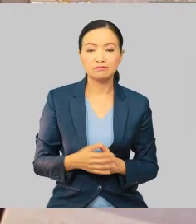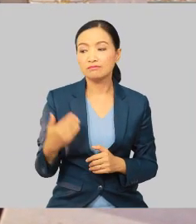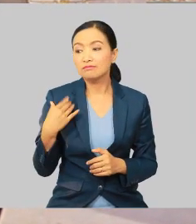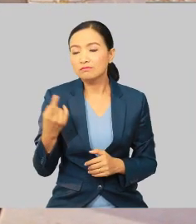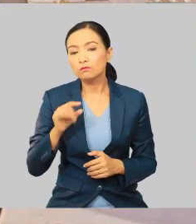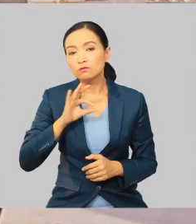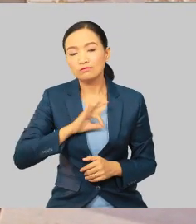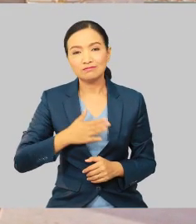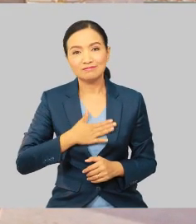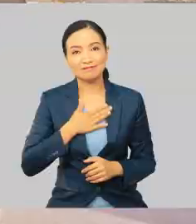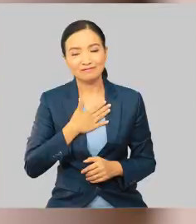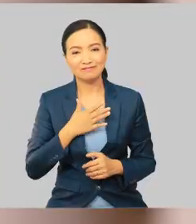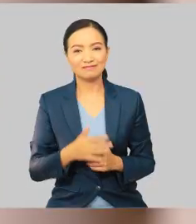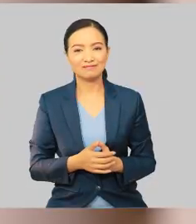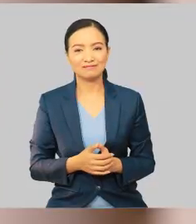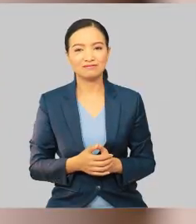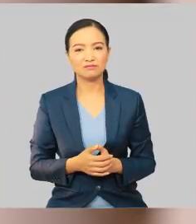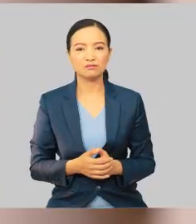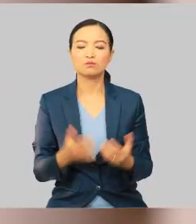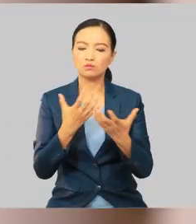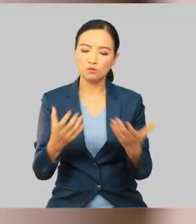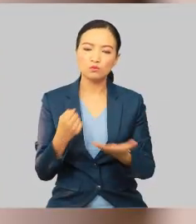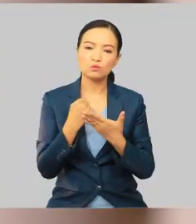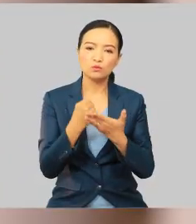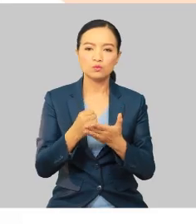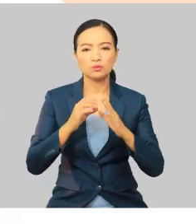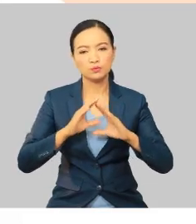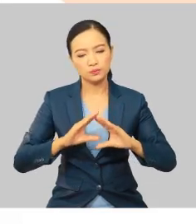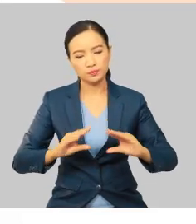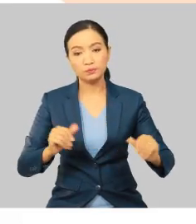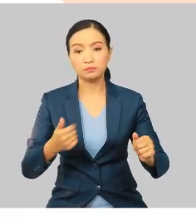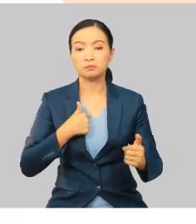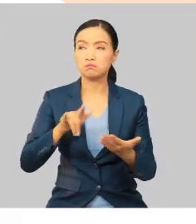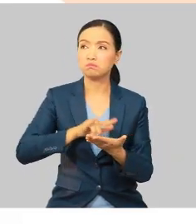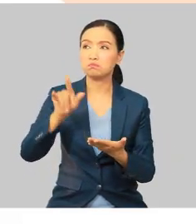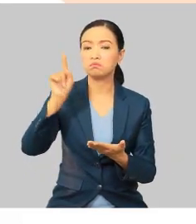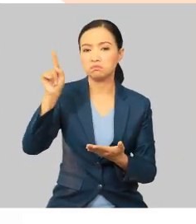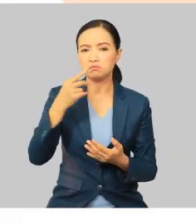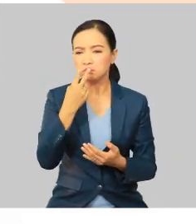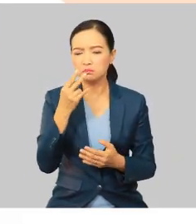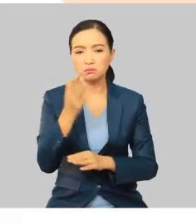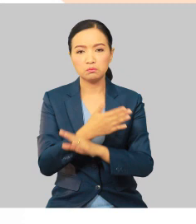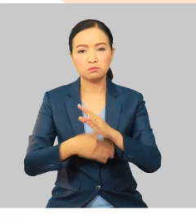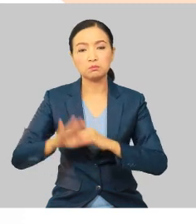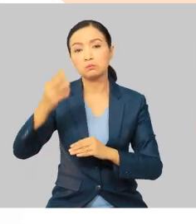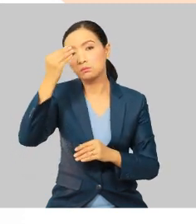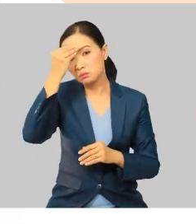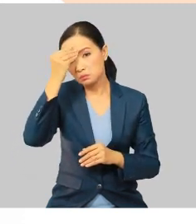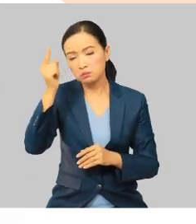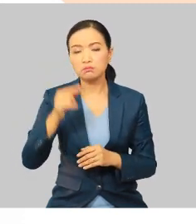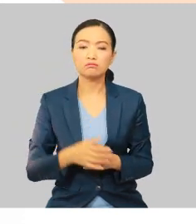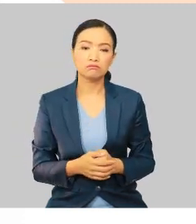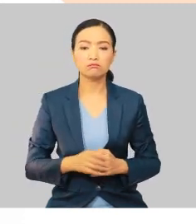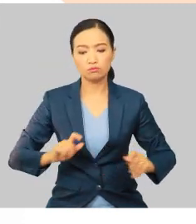างที่องุ่นประทับใจ ก็สิ่งอำนวยความสะดวกเขาว่าค่ะพร้อมตอนที่องุ่นเดินทางก็จะเห็นคนพิการของคนญี่ปุ่นนะ